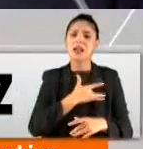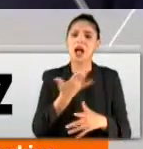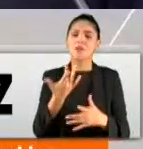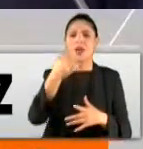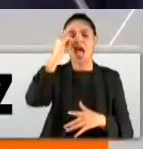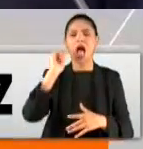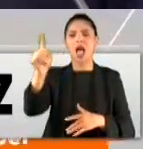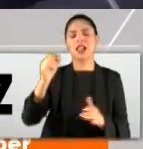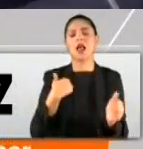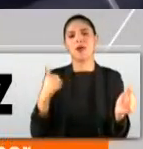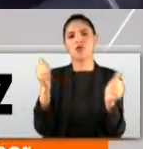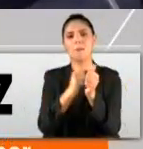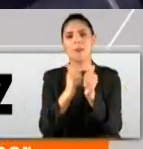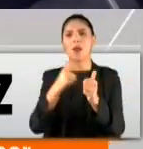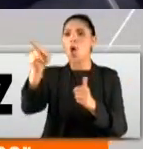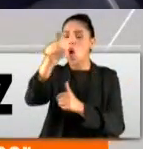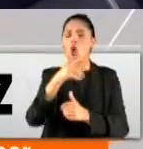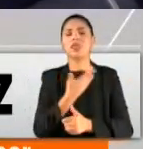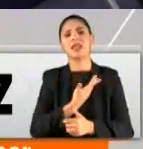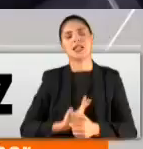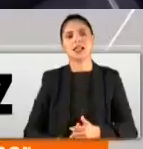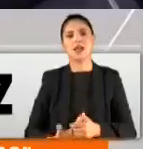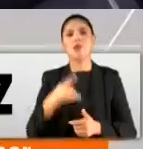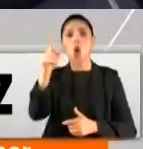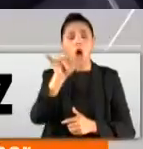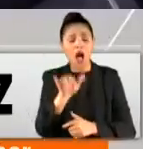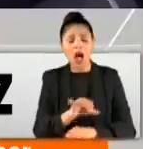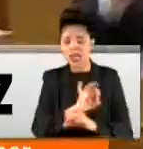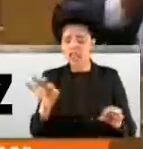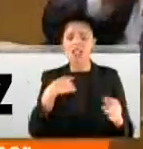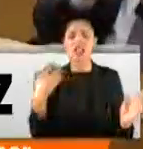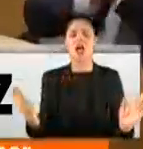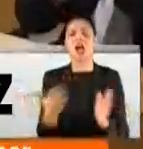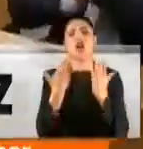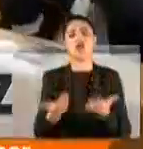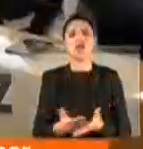Azerbaycan'la ilgili. Onları seviyoruz. Haksızlığa karşıyız.